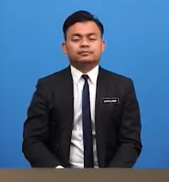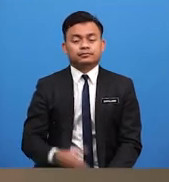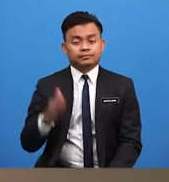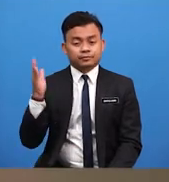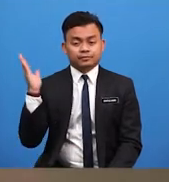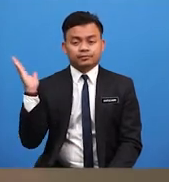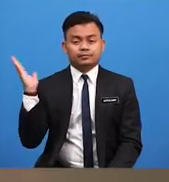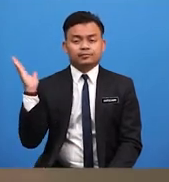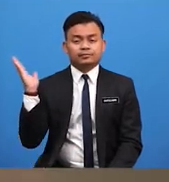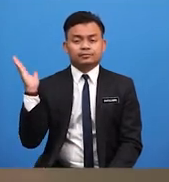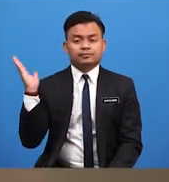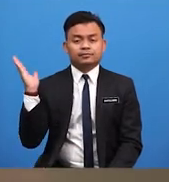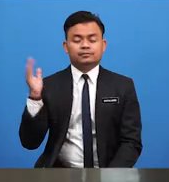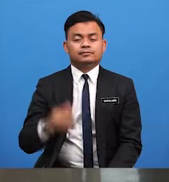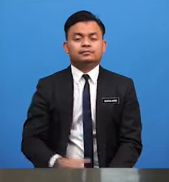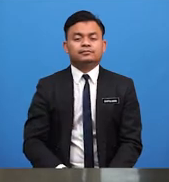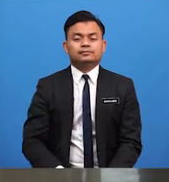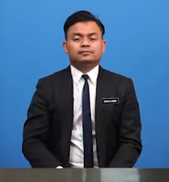150 ml air,